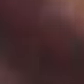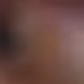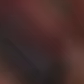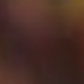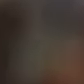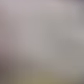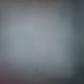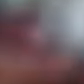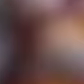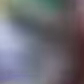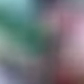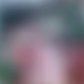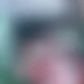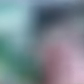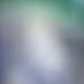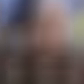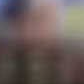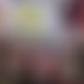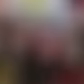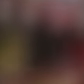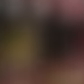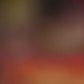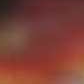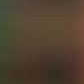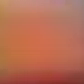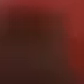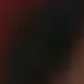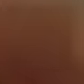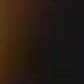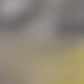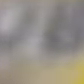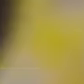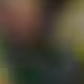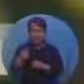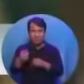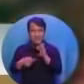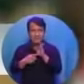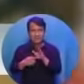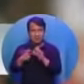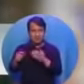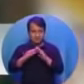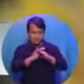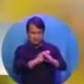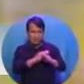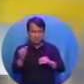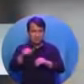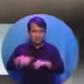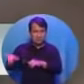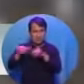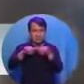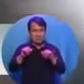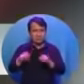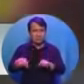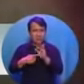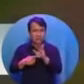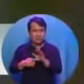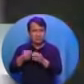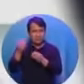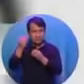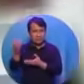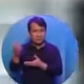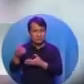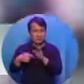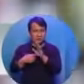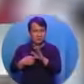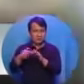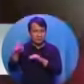na makapagpahangin yung tao, makapagpaaraw, makadungal sa bintana. Na-block na po nila lahat, naakupan na po nila lahat, sir.